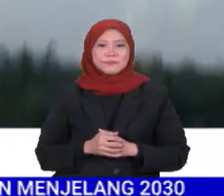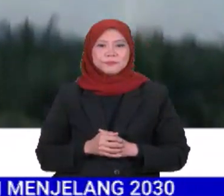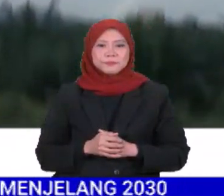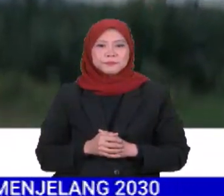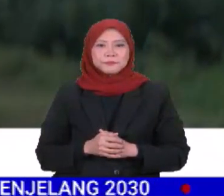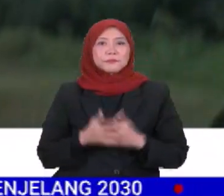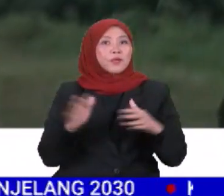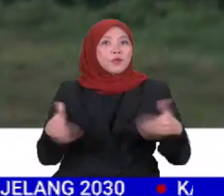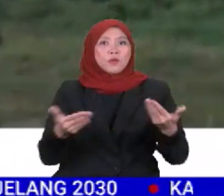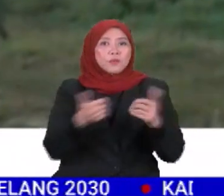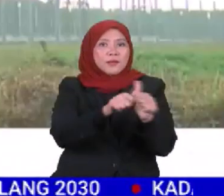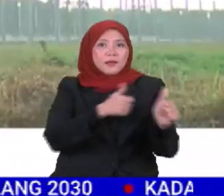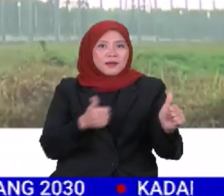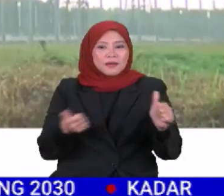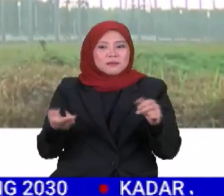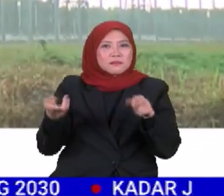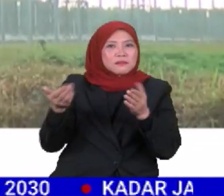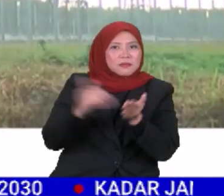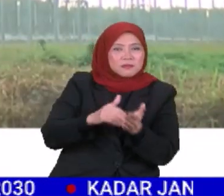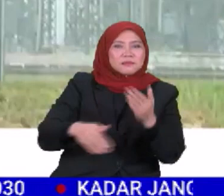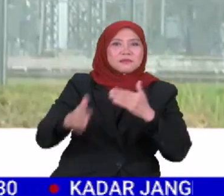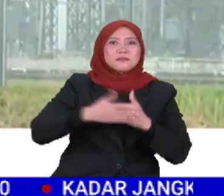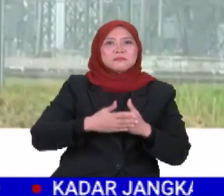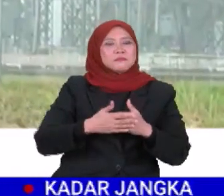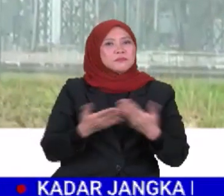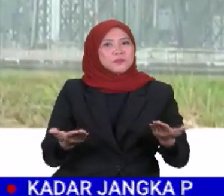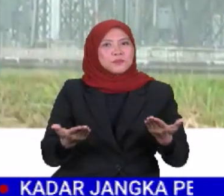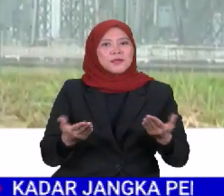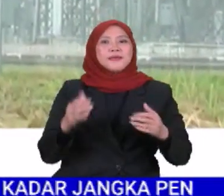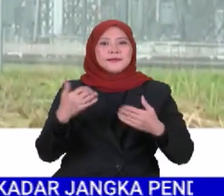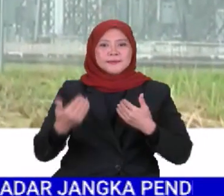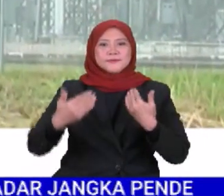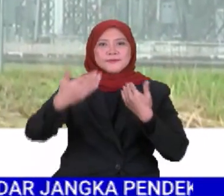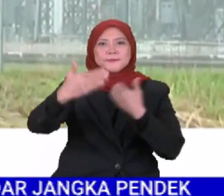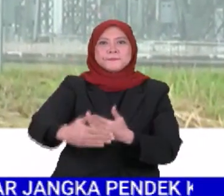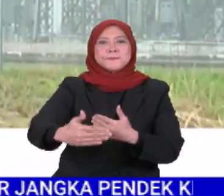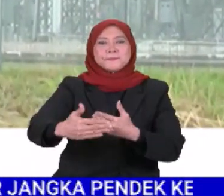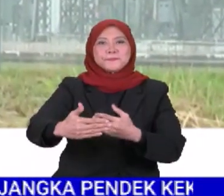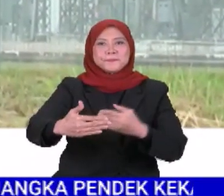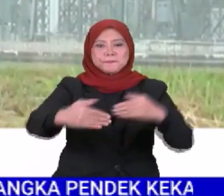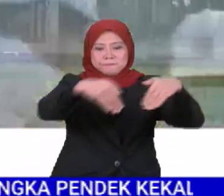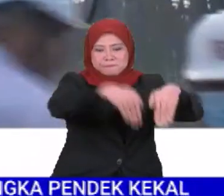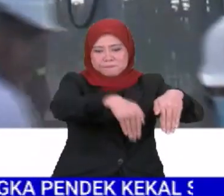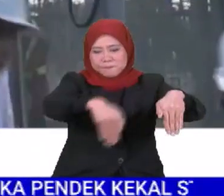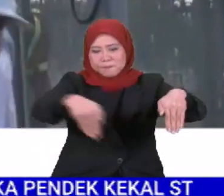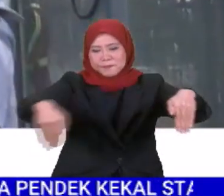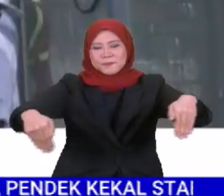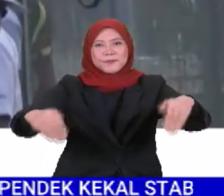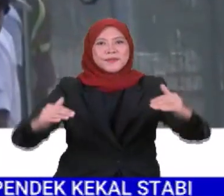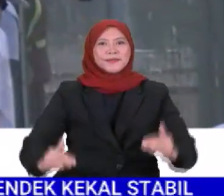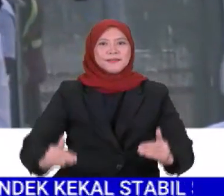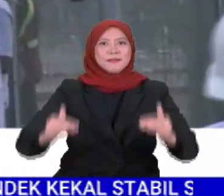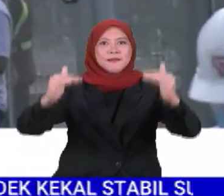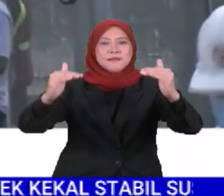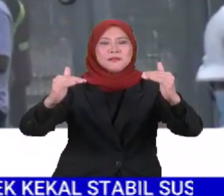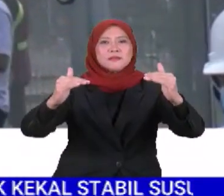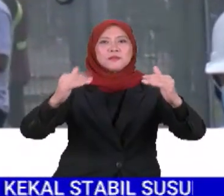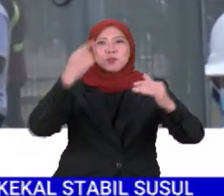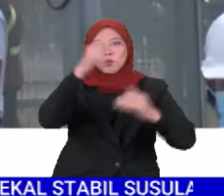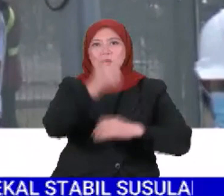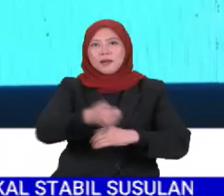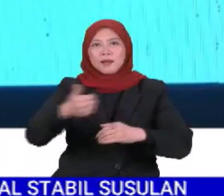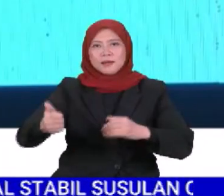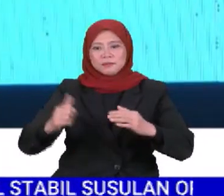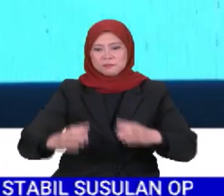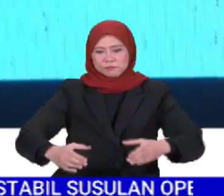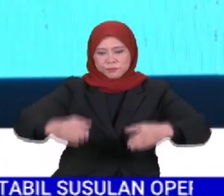bagi mengingat kejadian sama bohlam inisiatif diambil termasuk memasang tembok penahan sistem peparitan dan meninggikan Aras platform peralatan